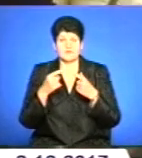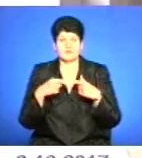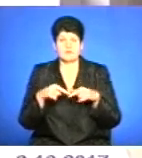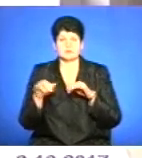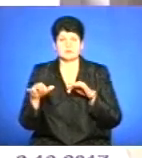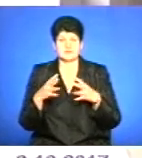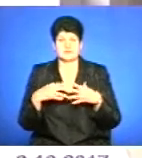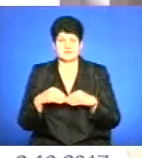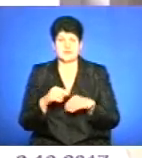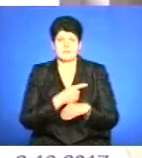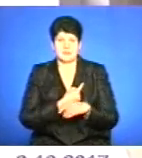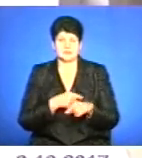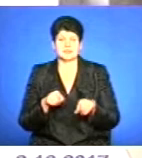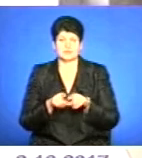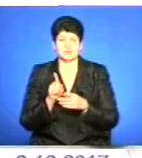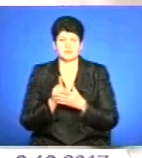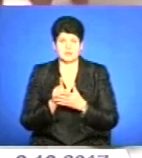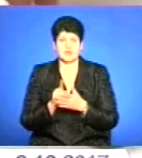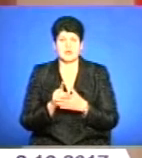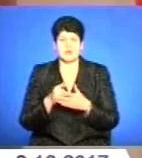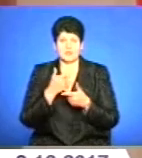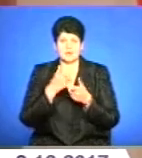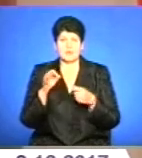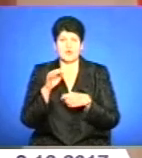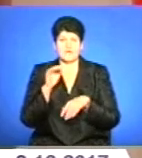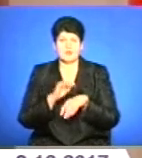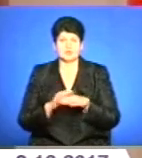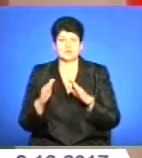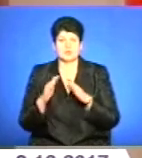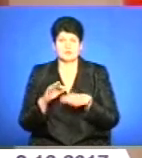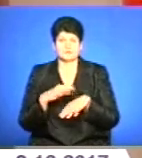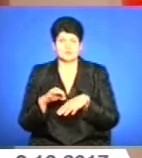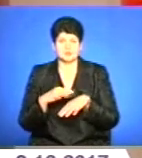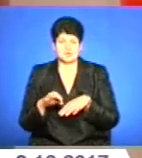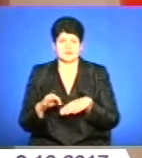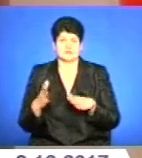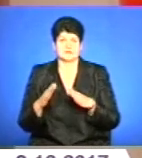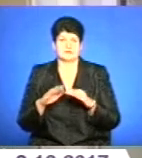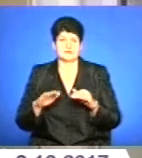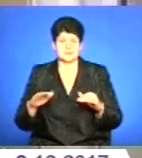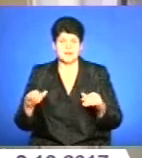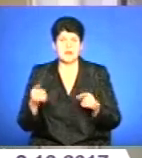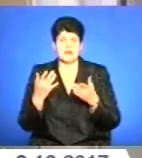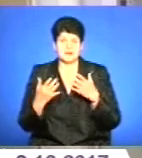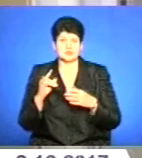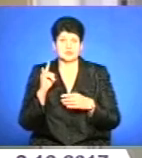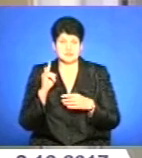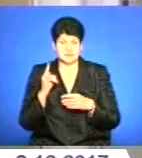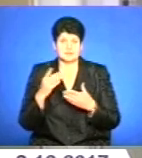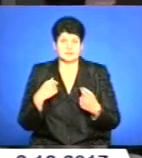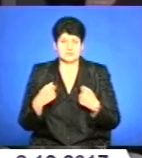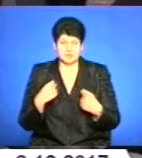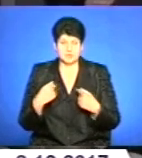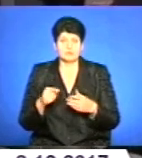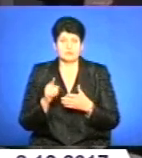сім'ї. Медики також мають повідомляти про факти домашнього насильства над їхніми пацієнтами поліції. А якщо потерпіла і дитина, то також